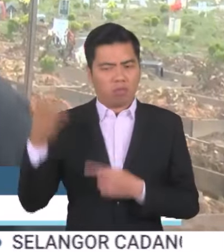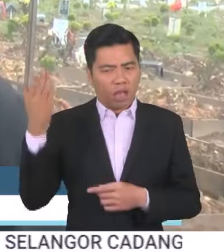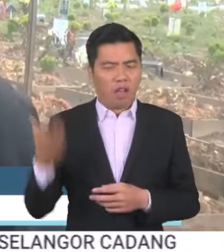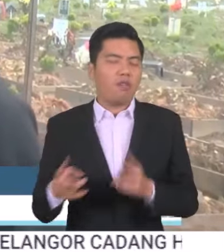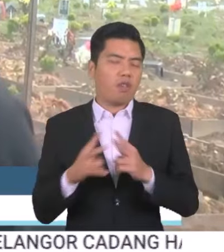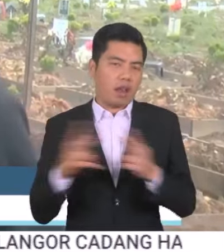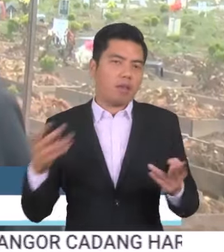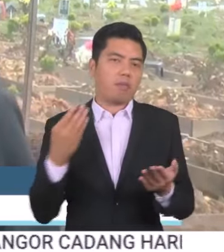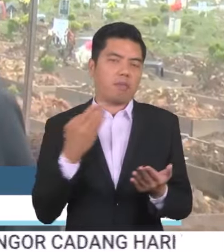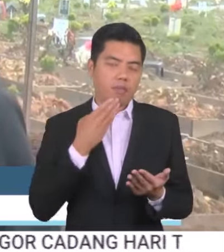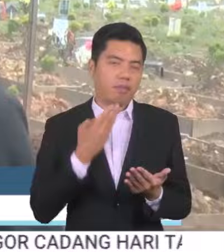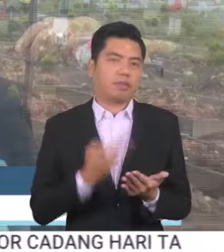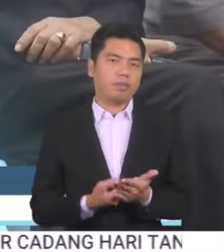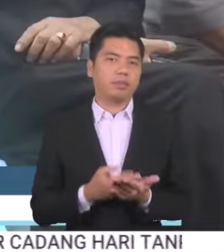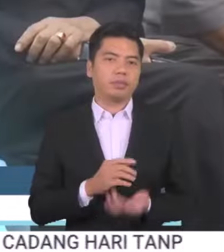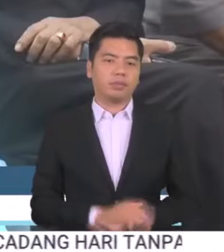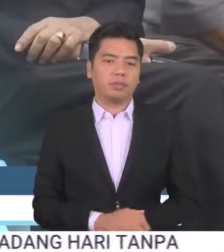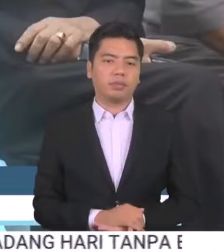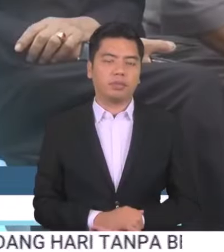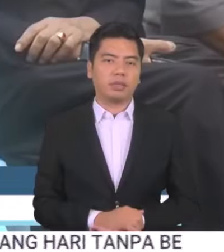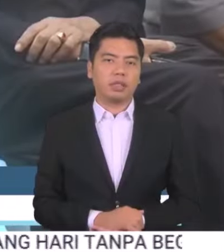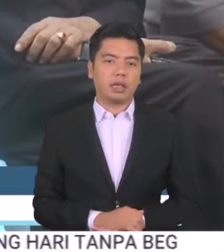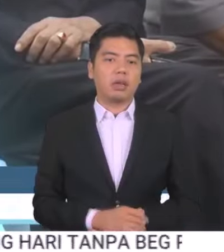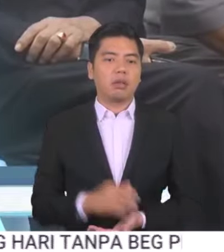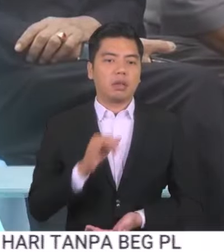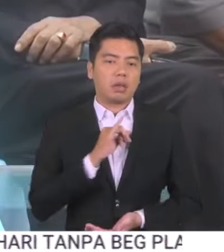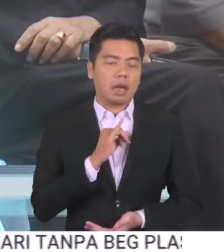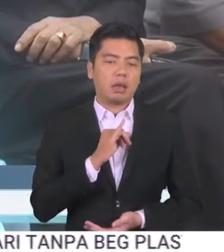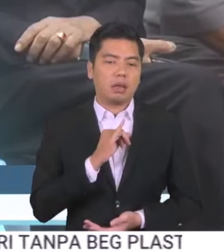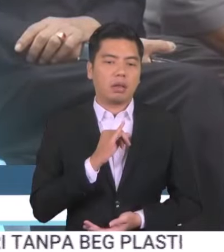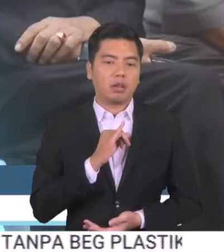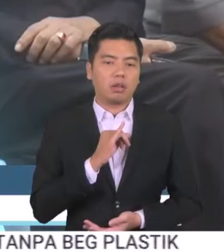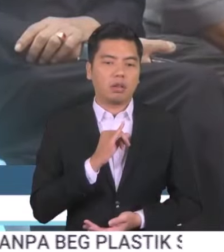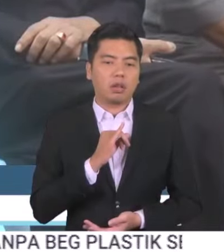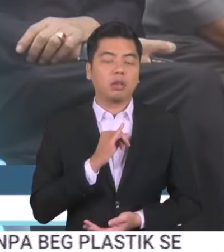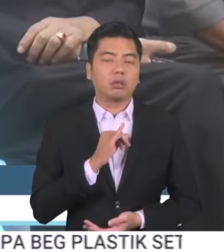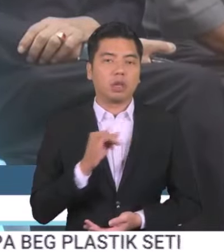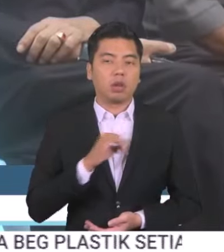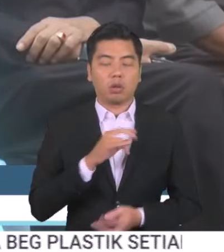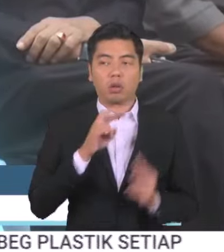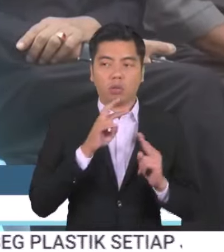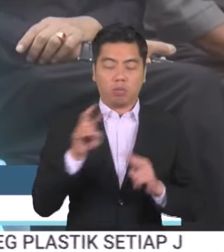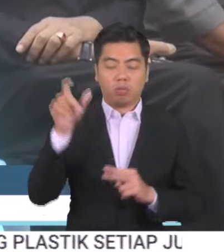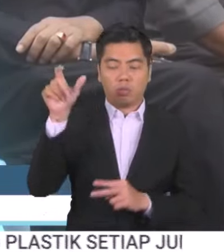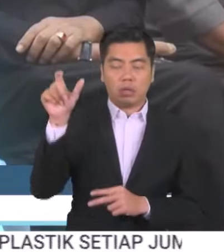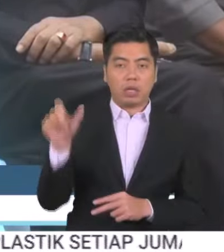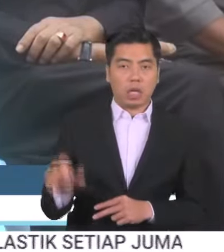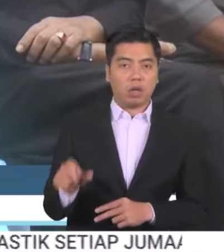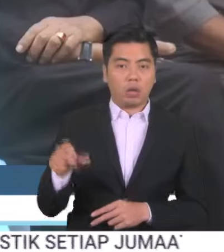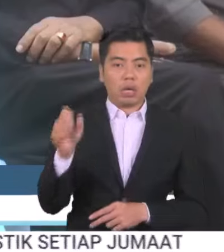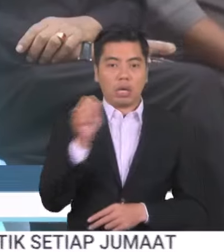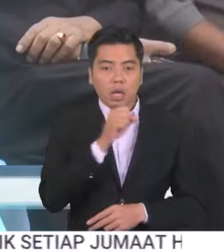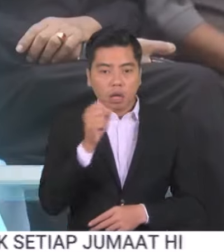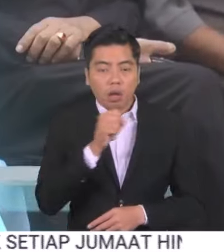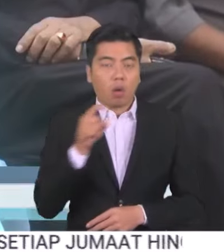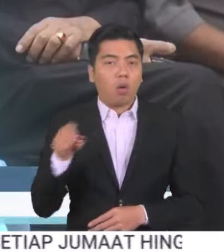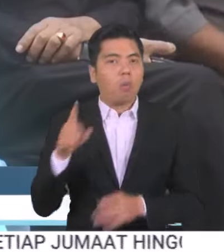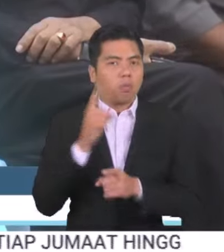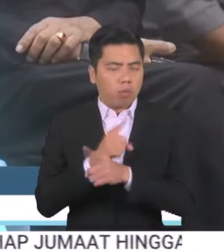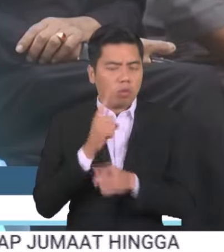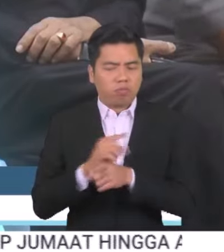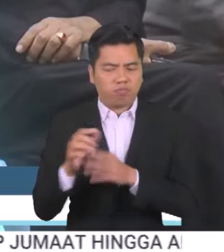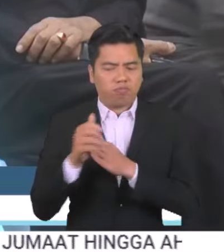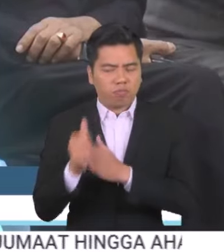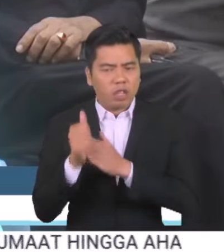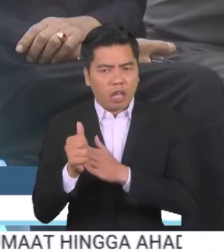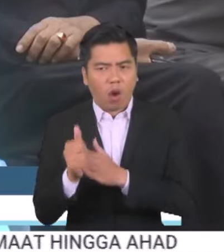baik. Manusia terlalu baik. And dia very friendly. Bila dia didik seseorang penyanyi tu, dia akan bimbing